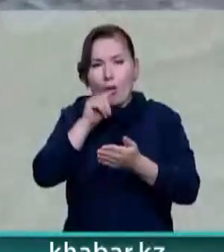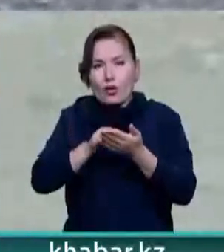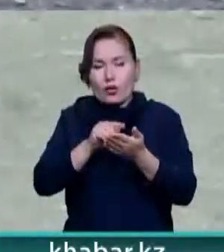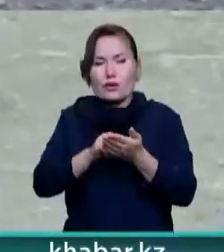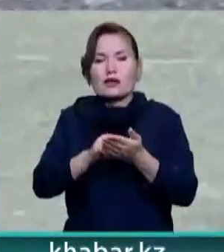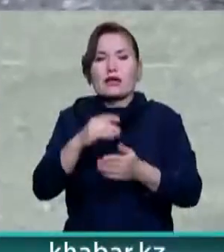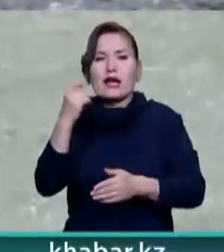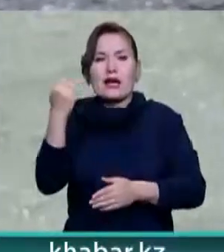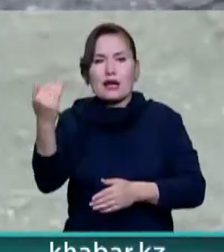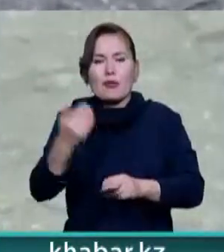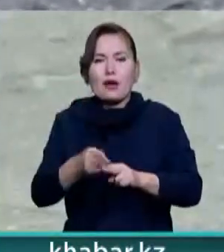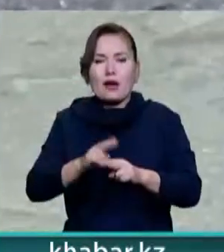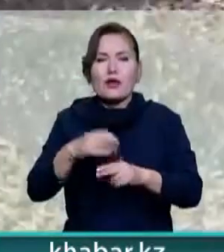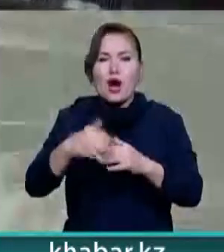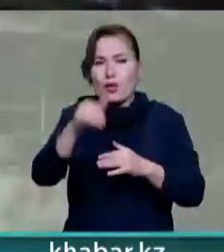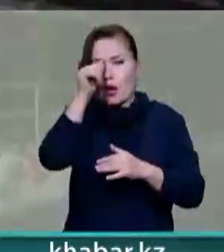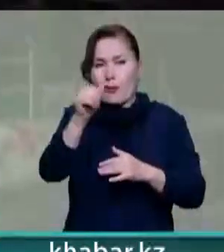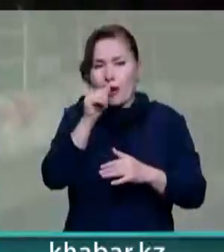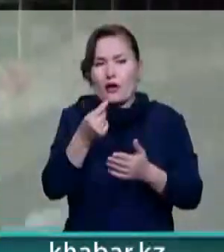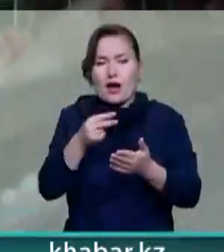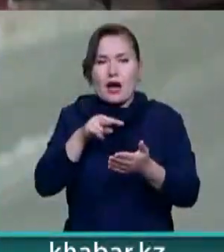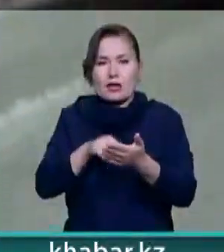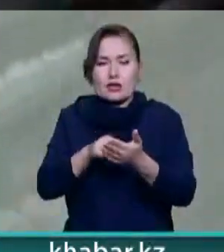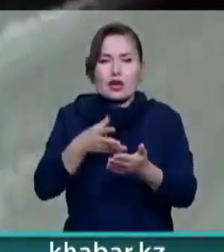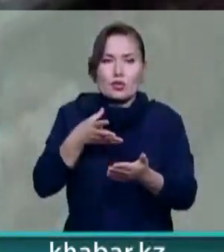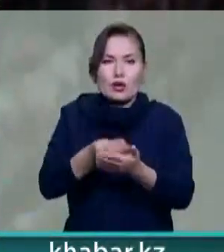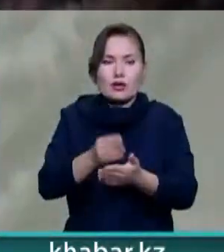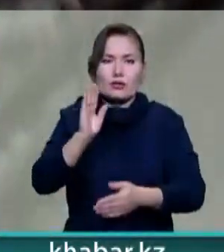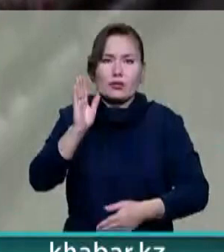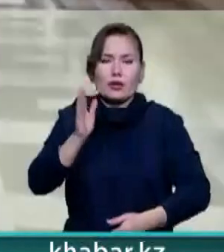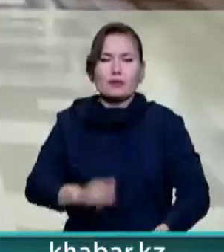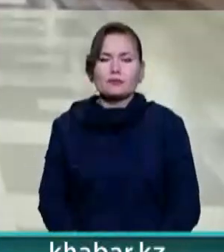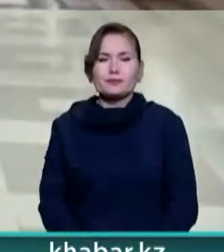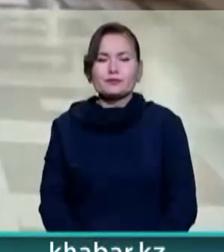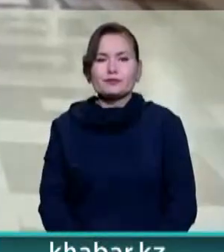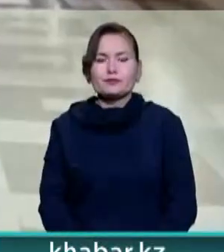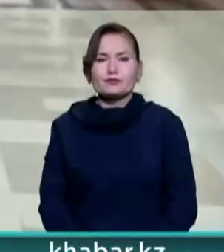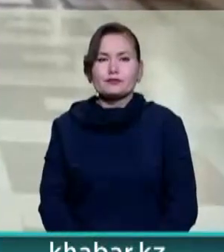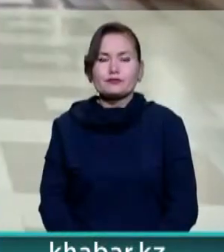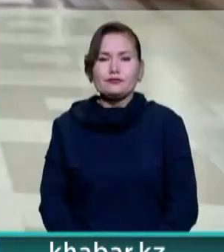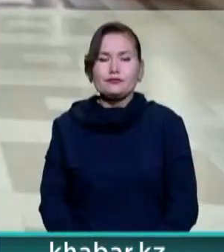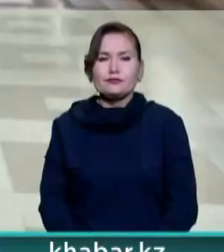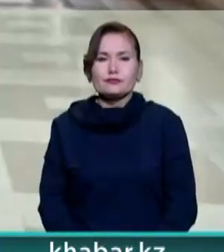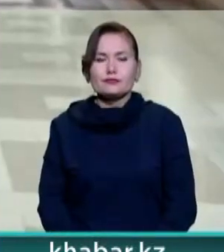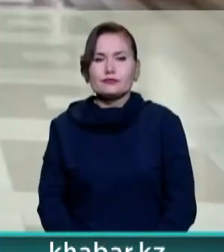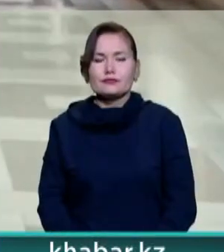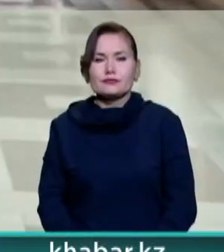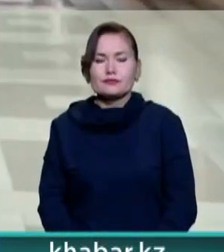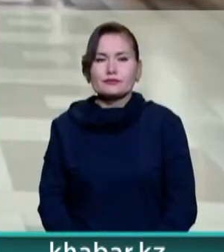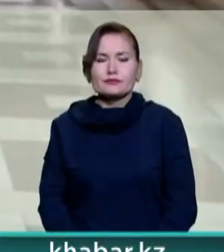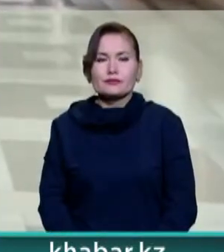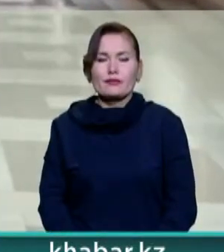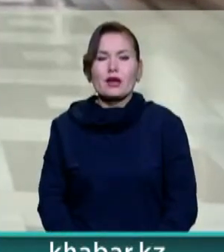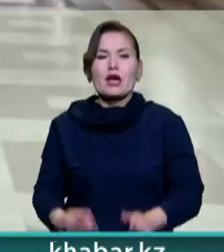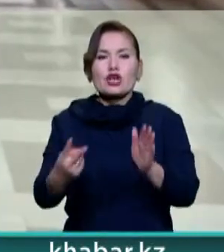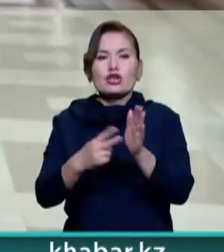иелеріне олардың орташа айлық нарықтық құны төленетін болады. Ауданда түсіп атқан мәліметтер бойынша